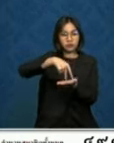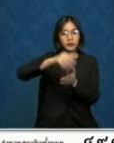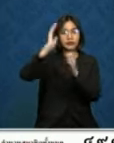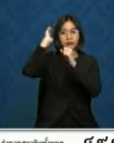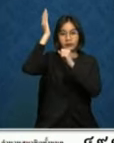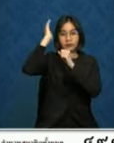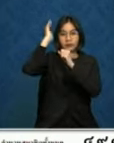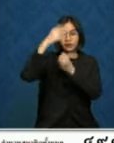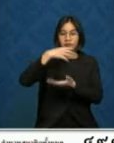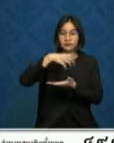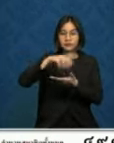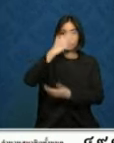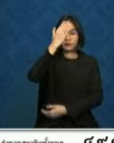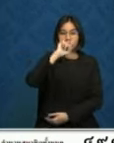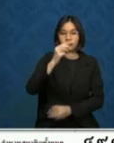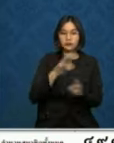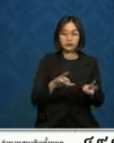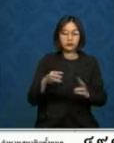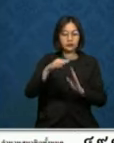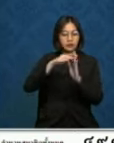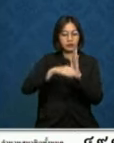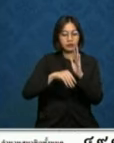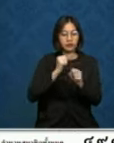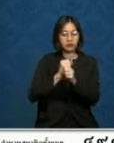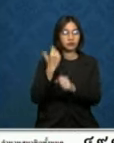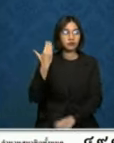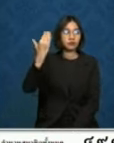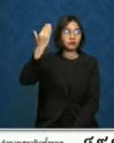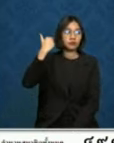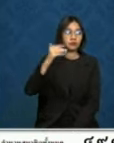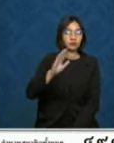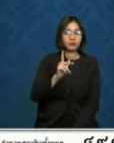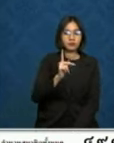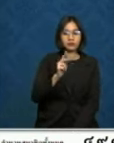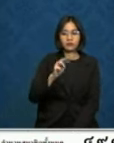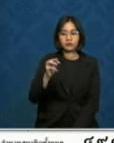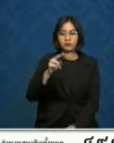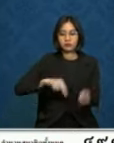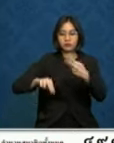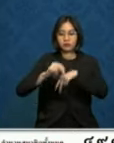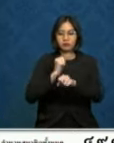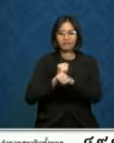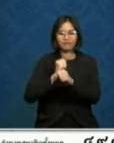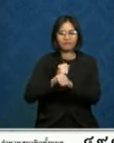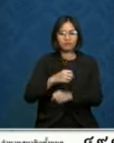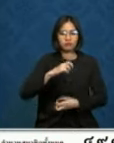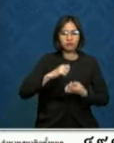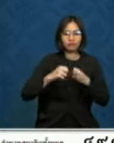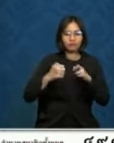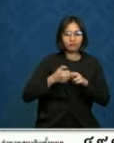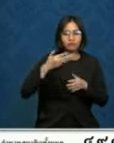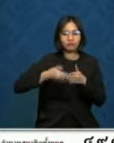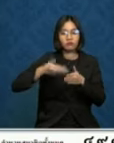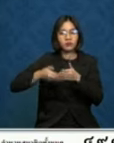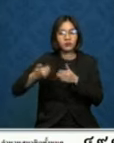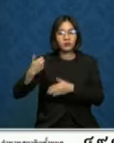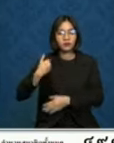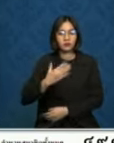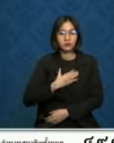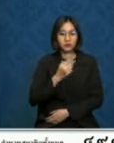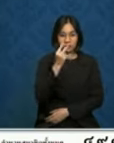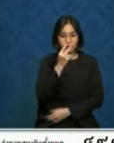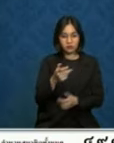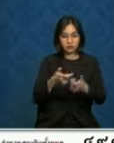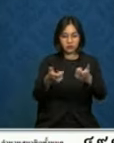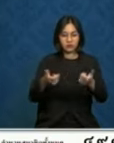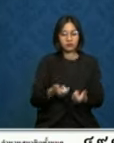องลุกขึ้นมาอภิปรายเพราะว่าการดำเนินงานที่ผ่านมาของกรมการจัดหางานมันมีปัญหาจริงๆครับท่านประธานและผมได้ดูเอกส